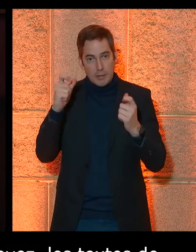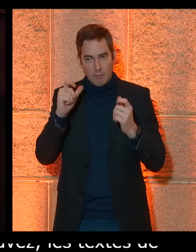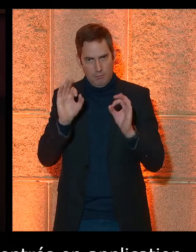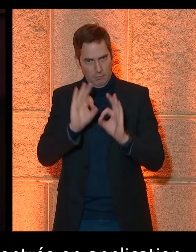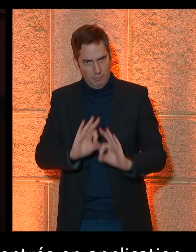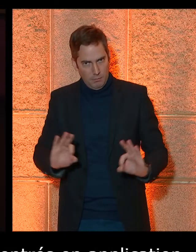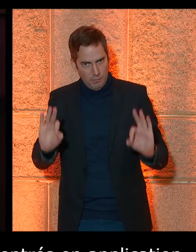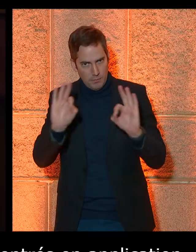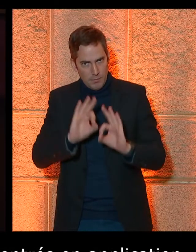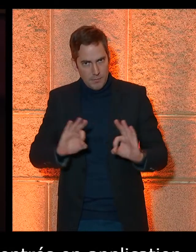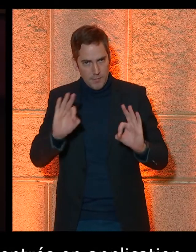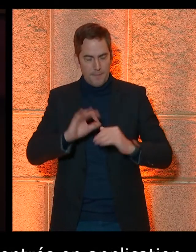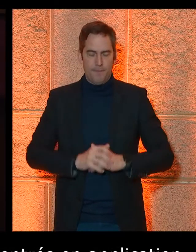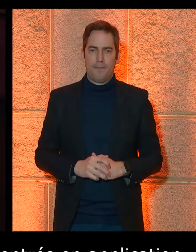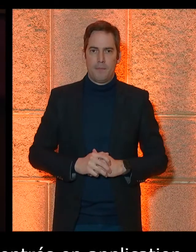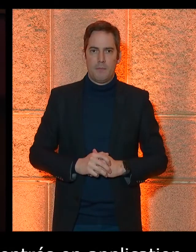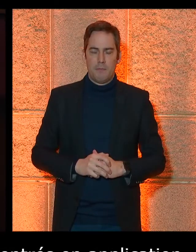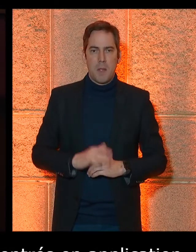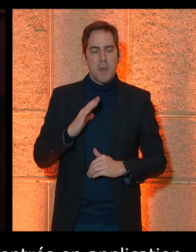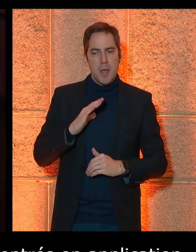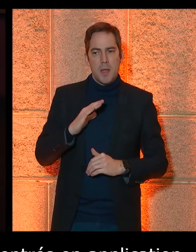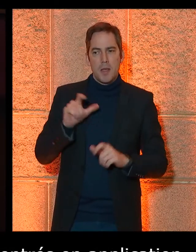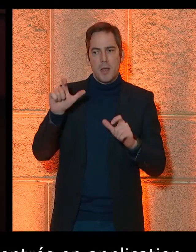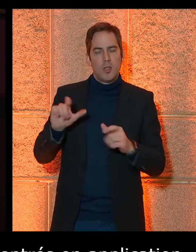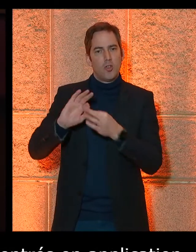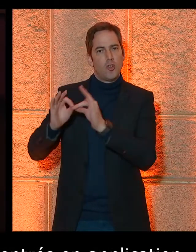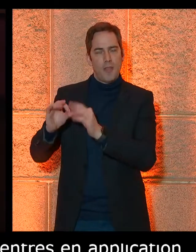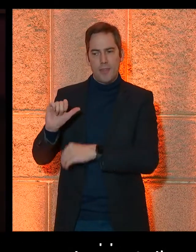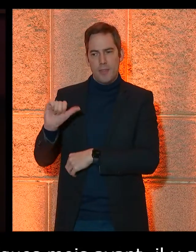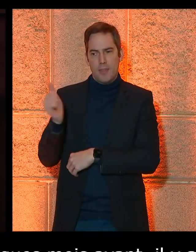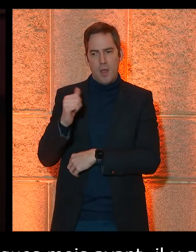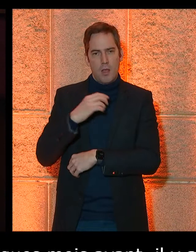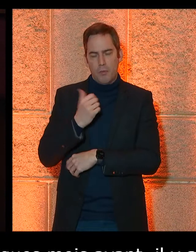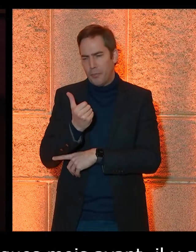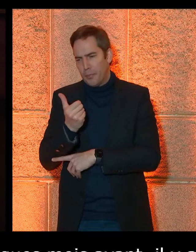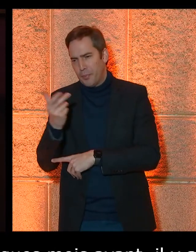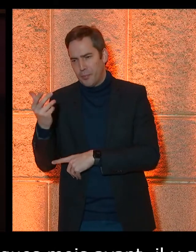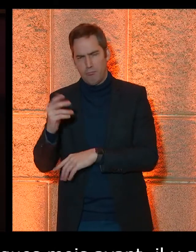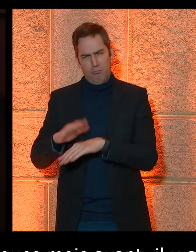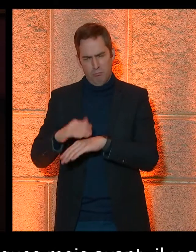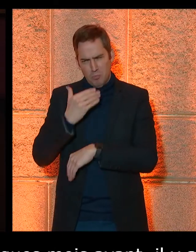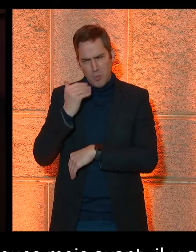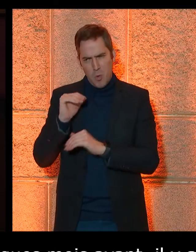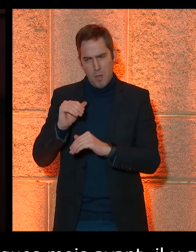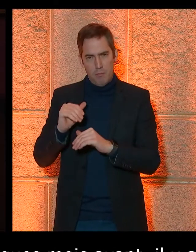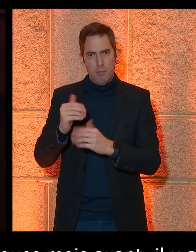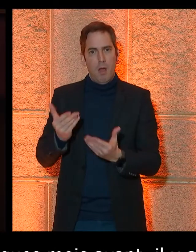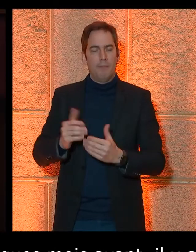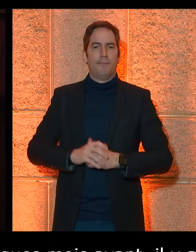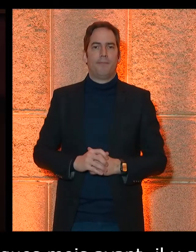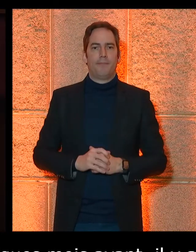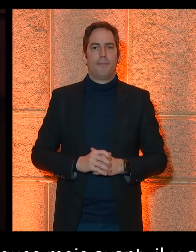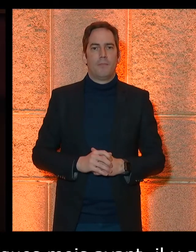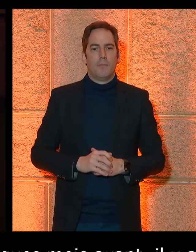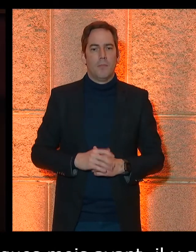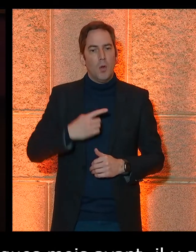notamment, mais certains diffuseurs y ont eu recours. Le Conseil, à l'époque, aujourd'hui l'ARCOM,